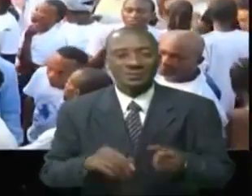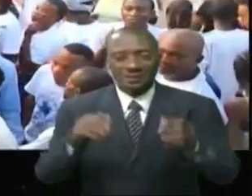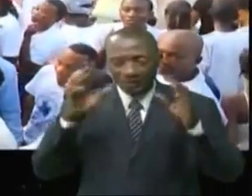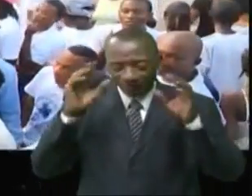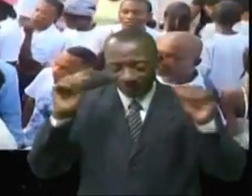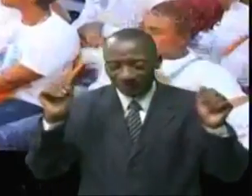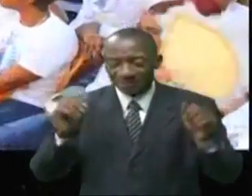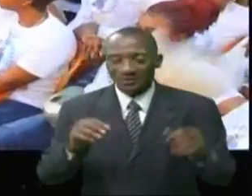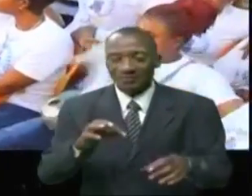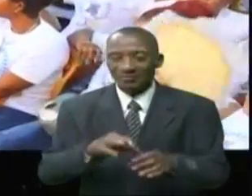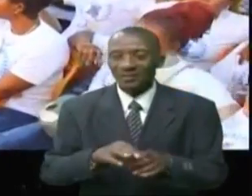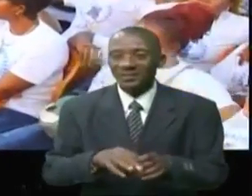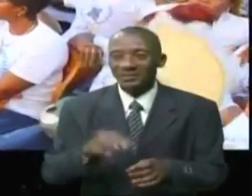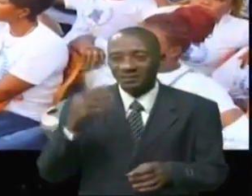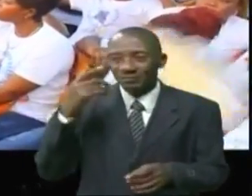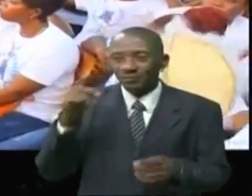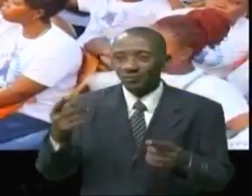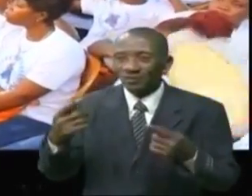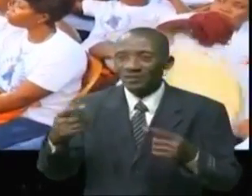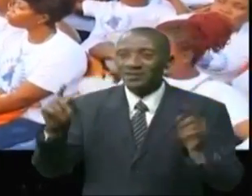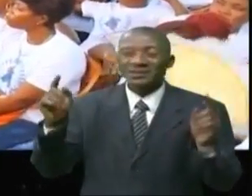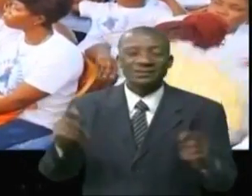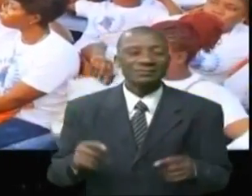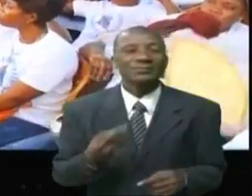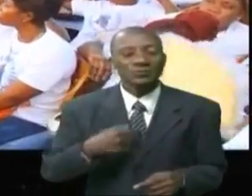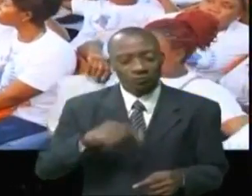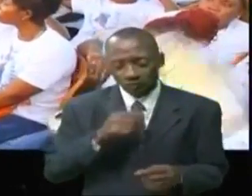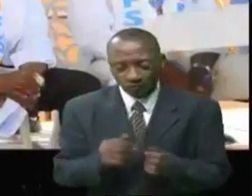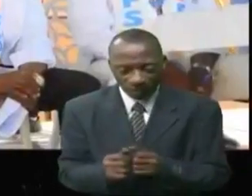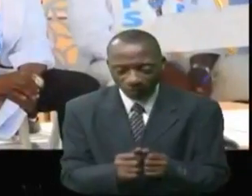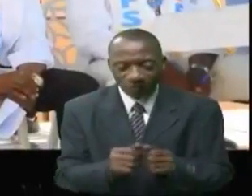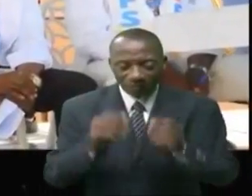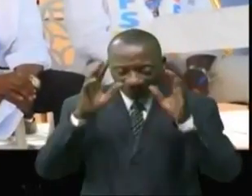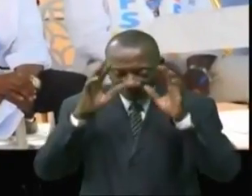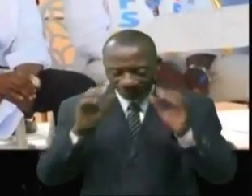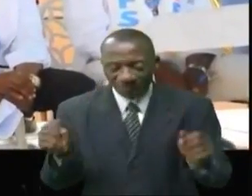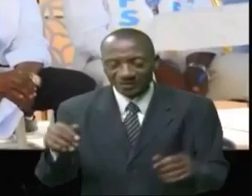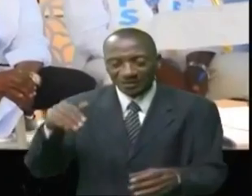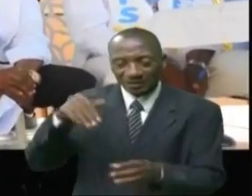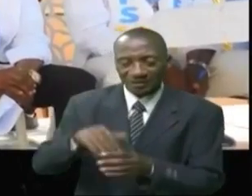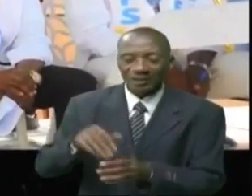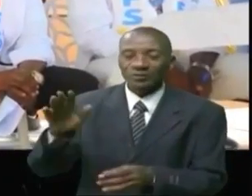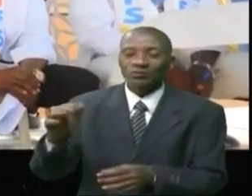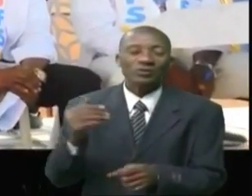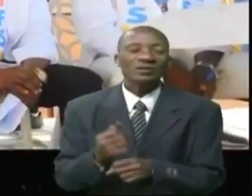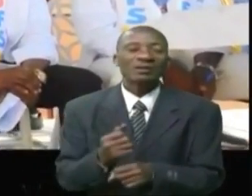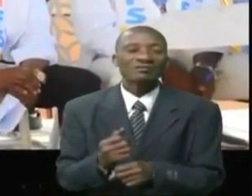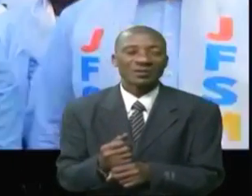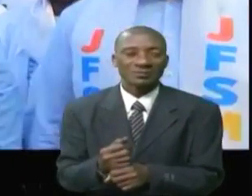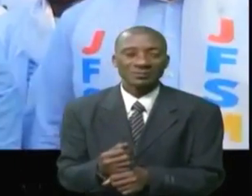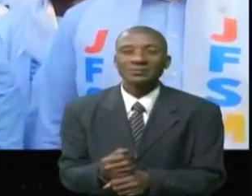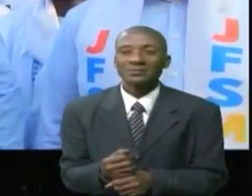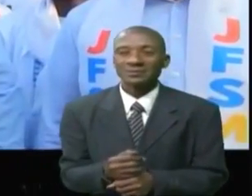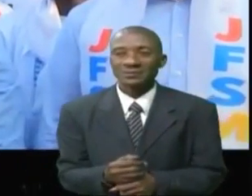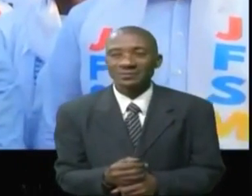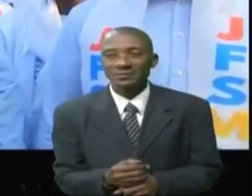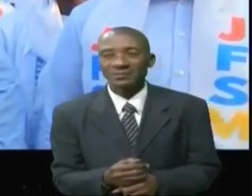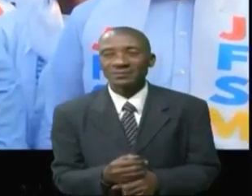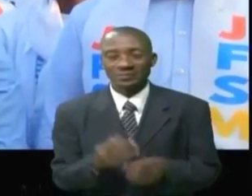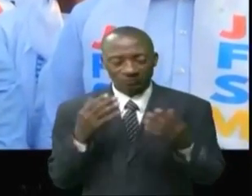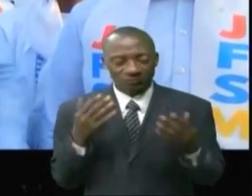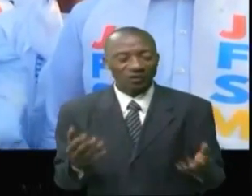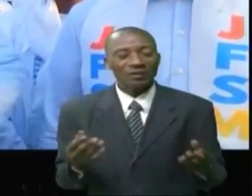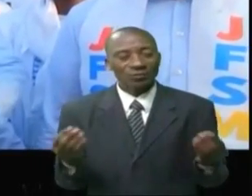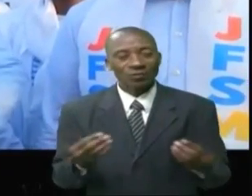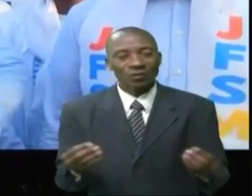sommes évidemment une force d'accompagner le président de la République pour qu'il soit réélu président de la République. Donc nous sommes avec